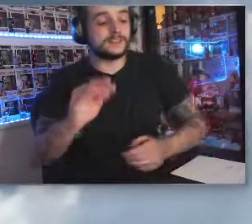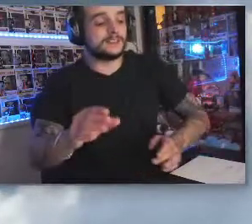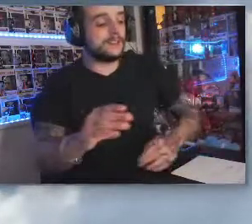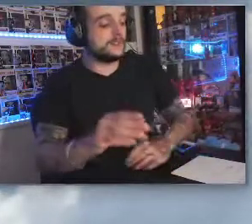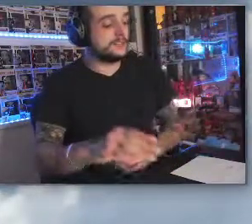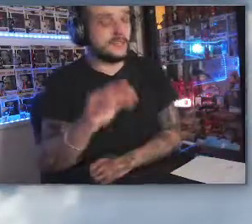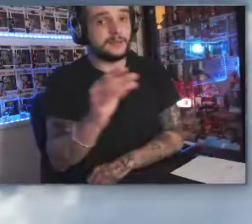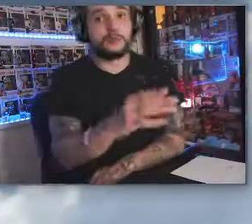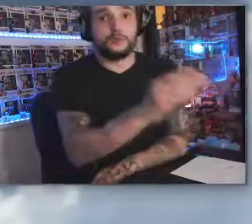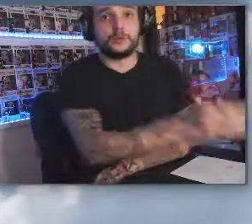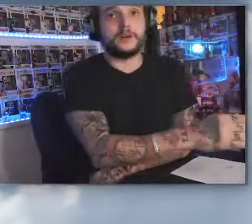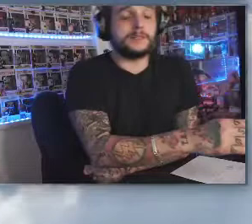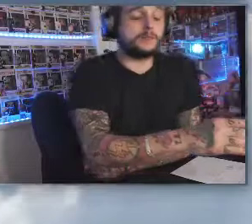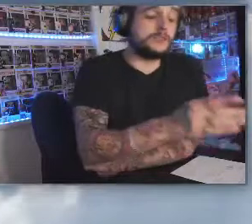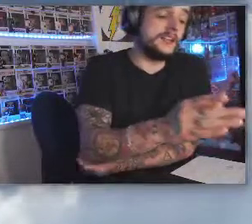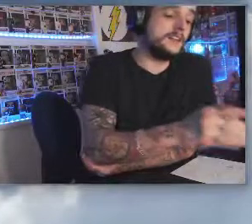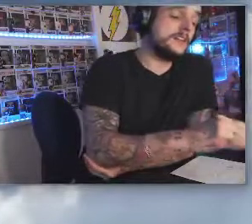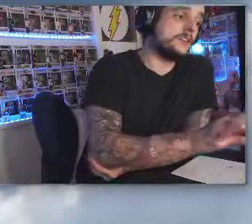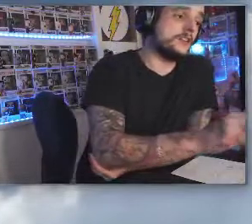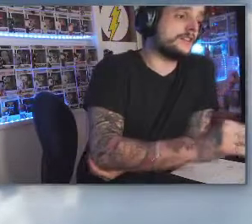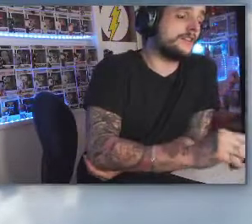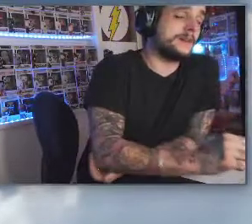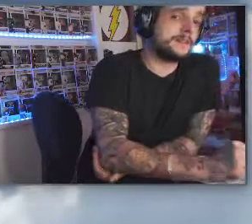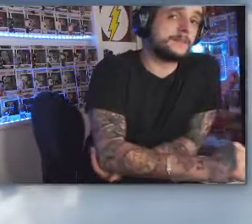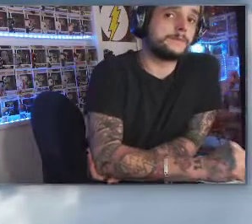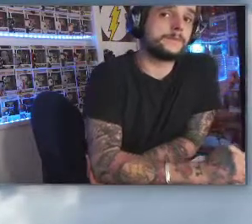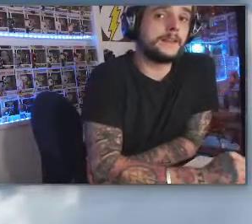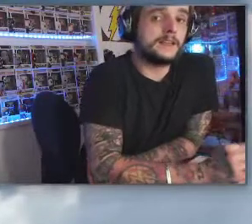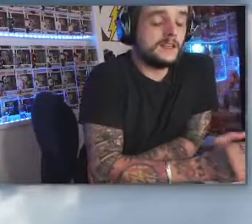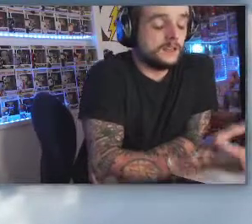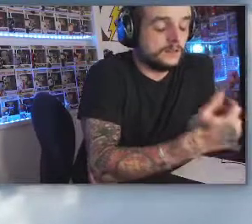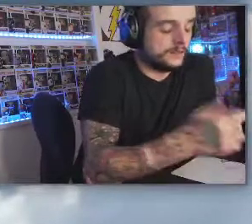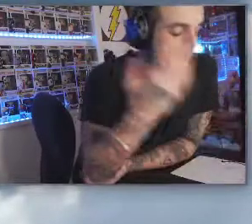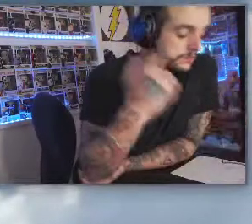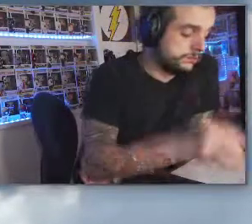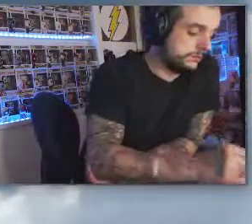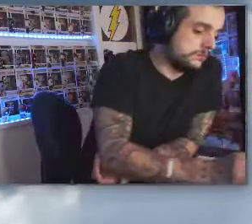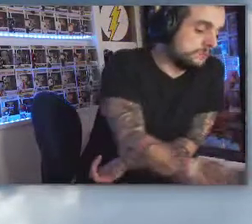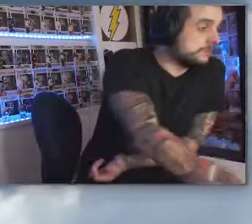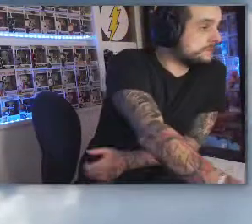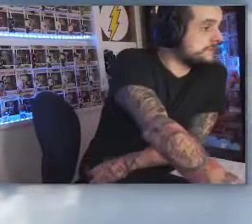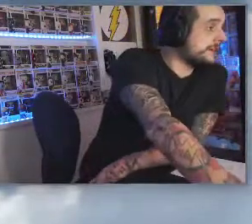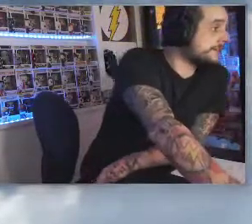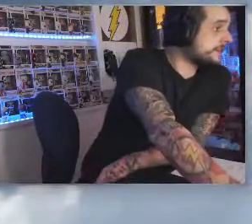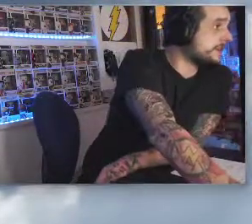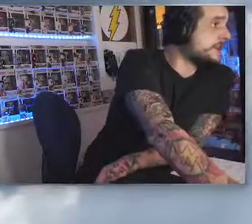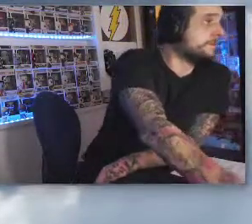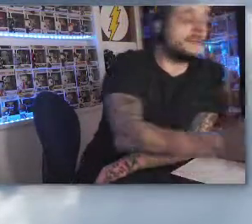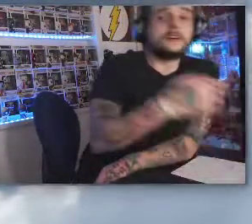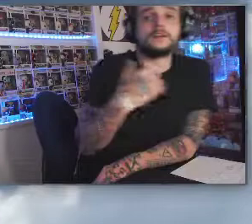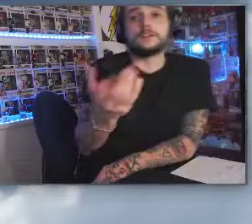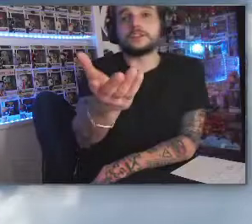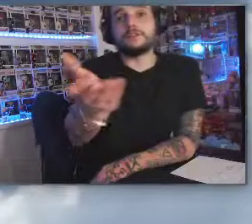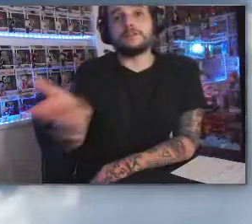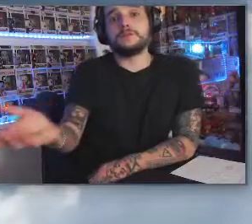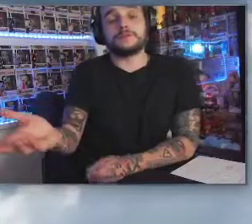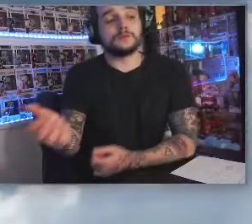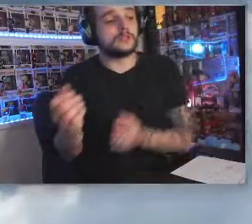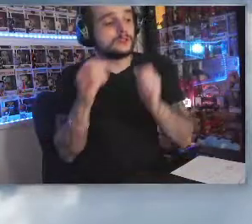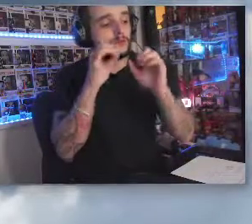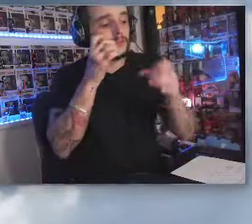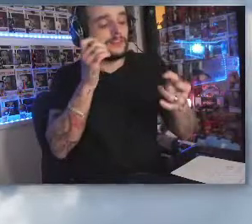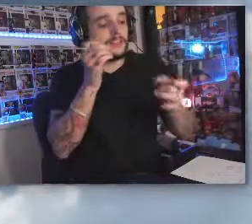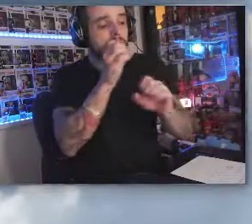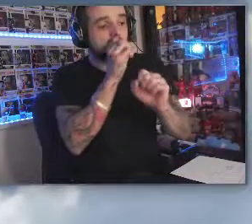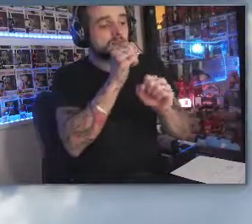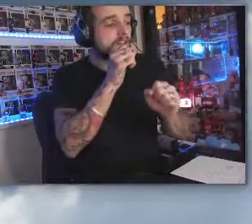que grâce à ça, si quelqu'un me tue en RP, je lui dirais, non, non, j'avais le masque. Enfin, voilà. Mais j'avais vu une photo un